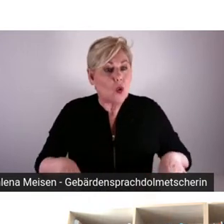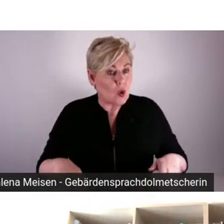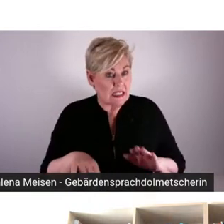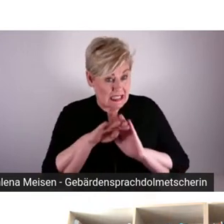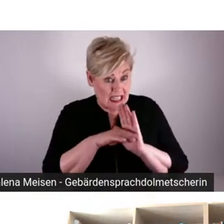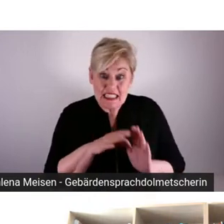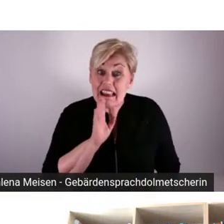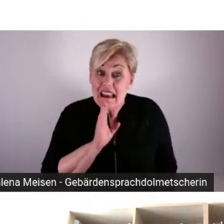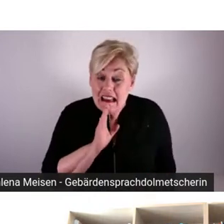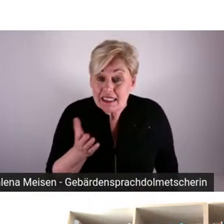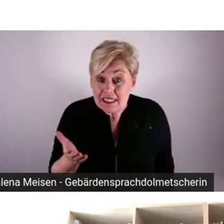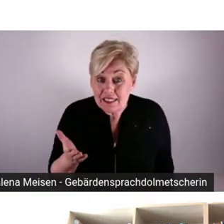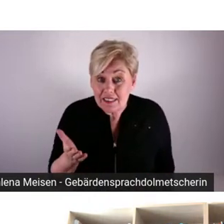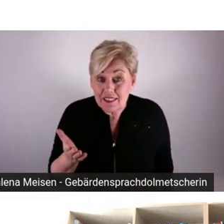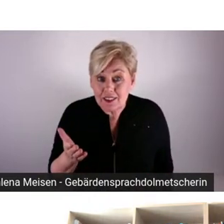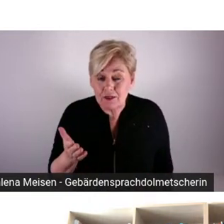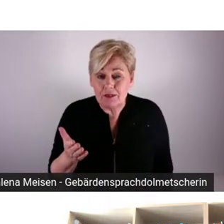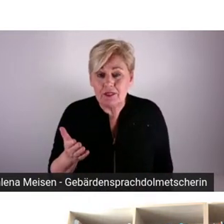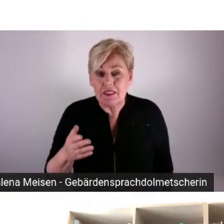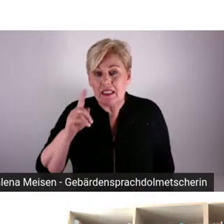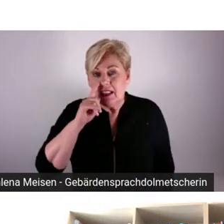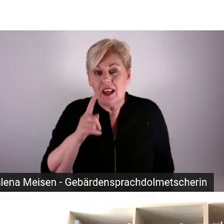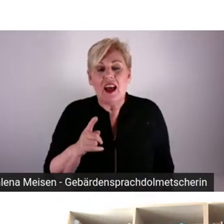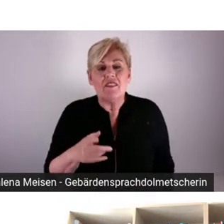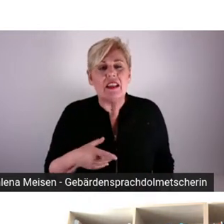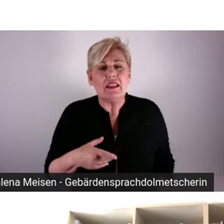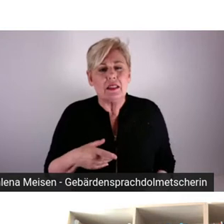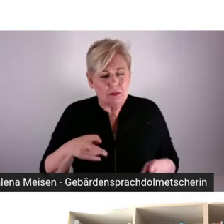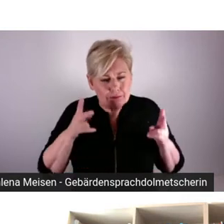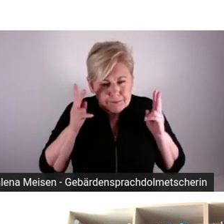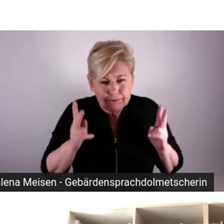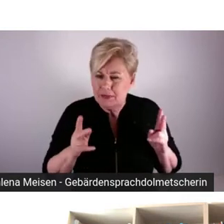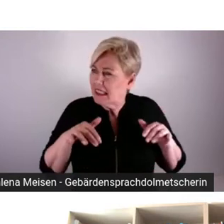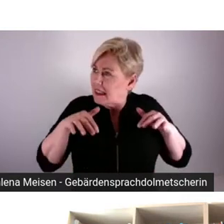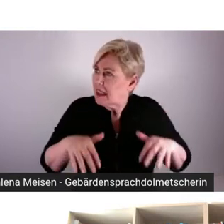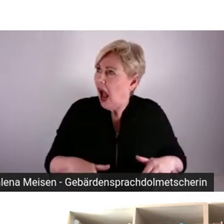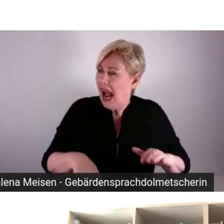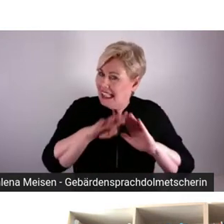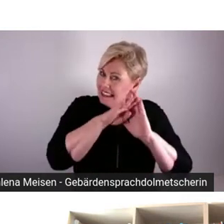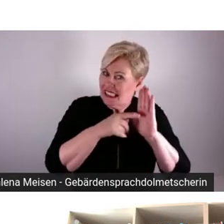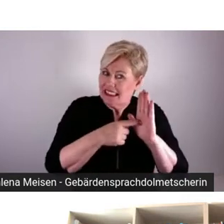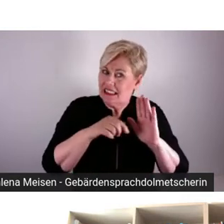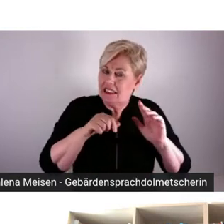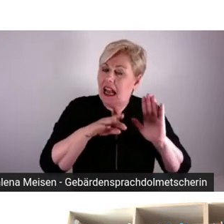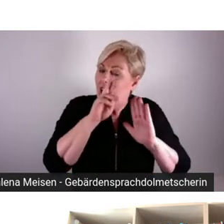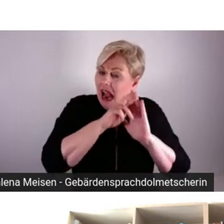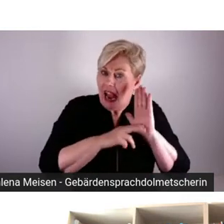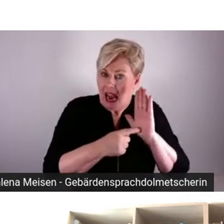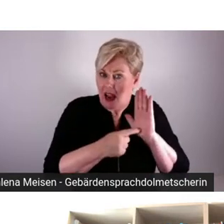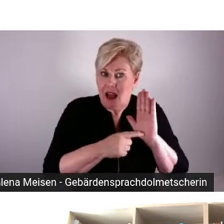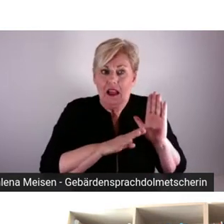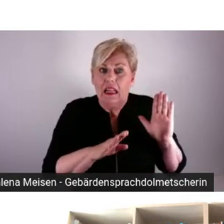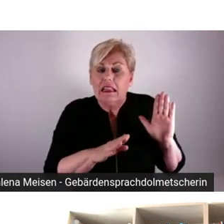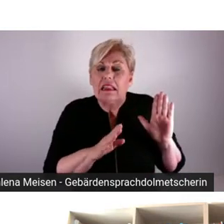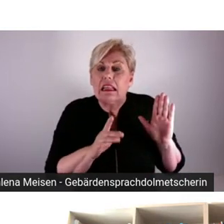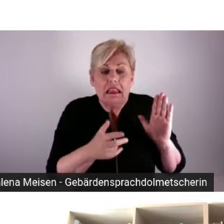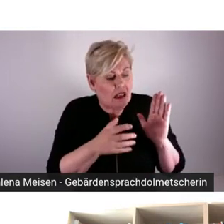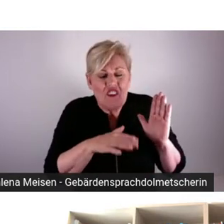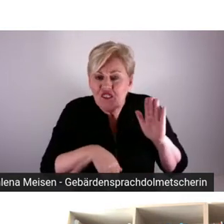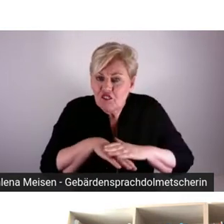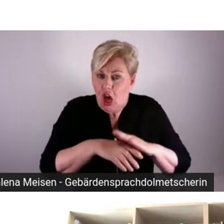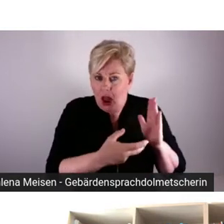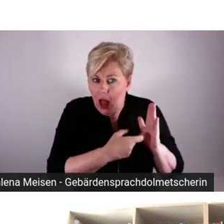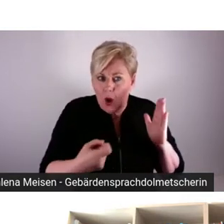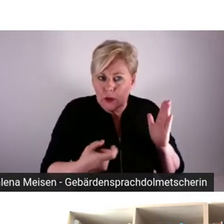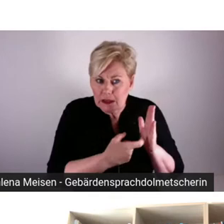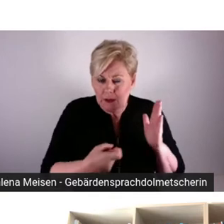wenn tatsächlich die bestehenden rechtlichen Möglichkeiten, die bestehenden gesetzlichen Regelungen nicht ausgeschöpft werden, wie wir es eben